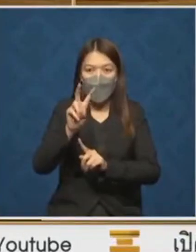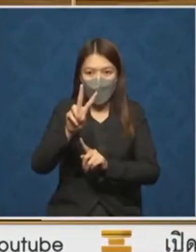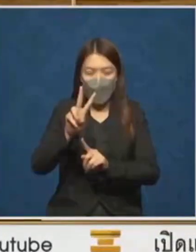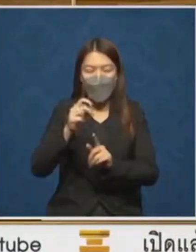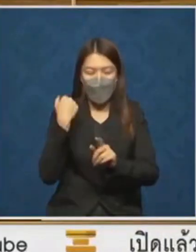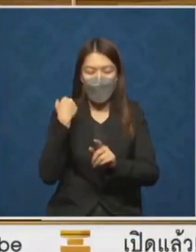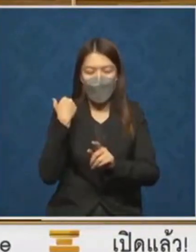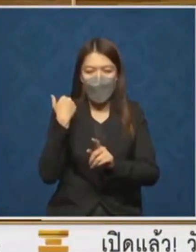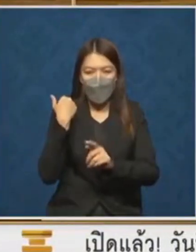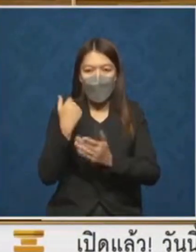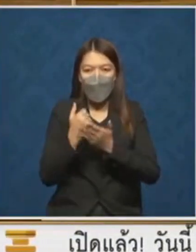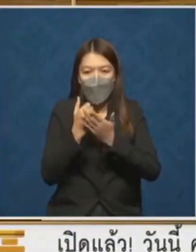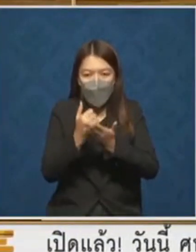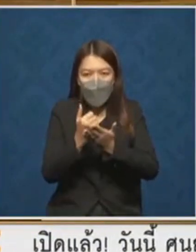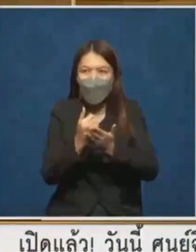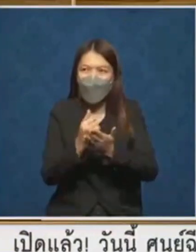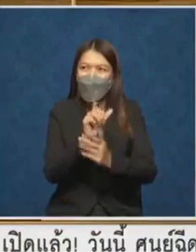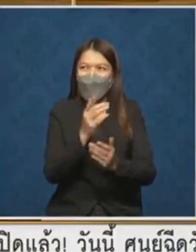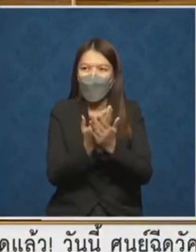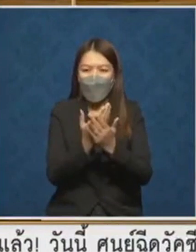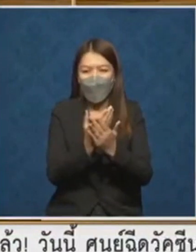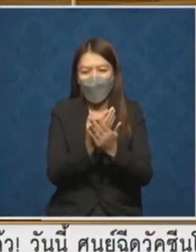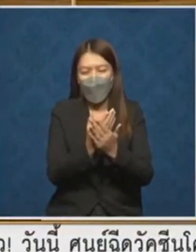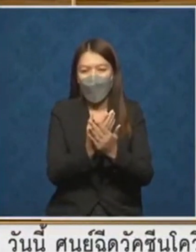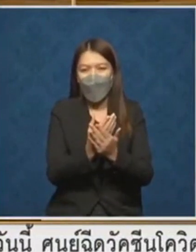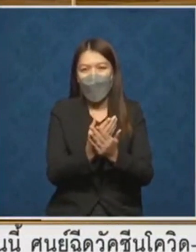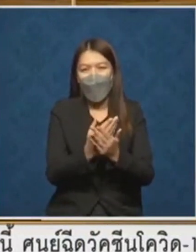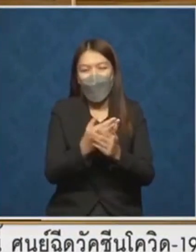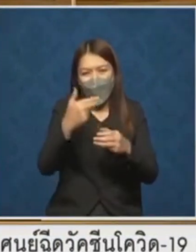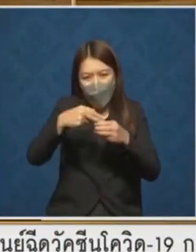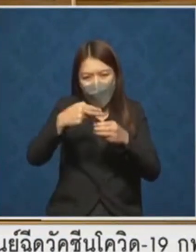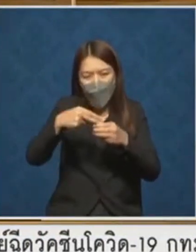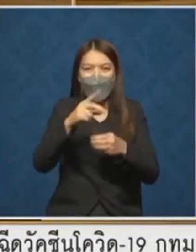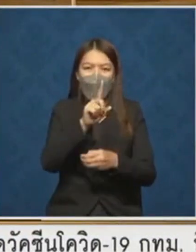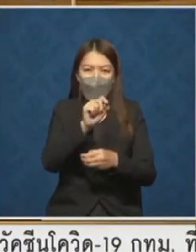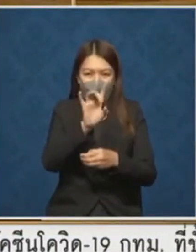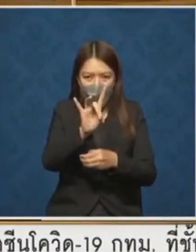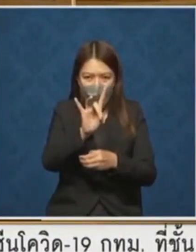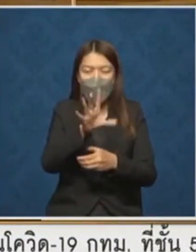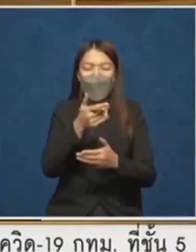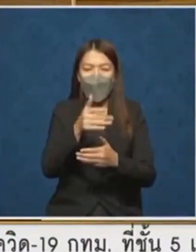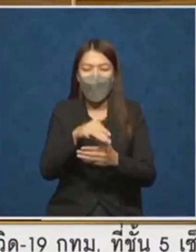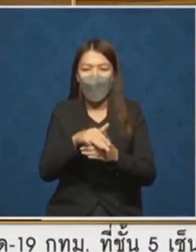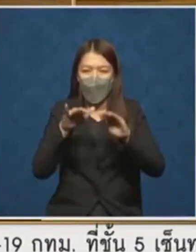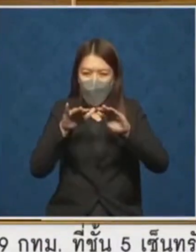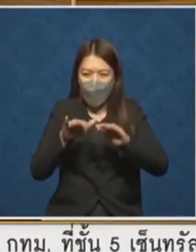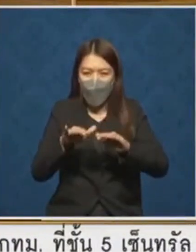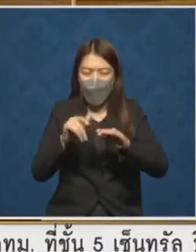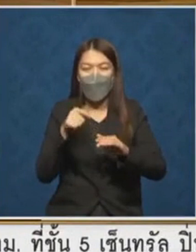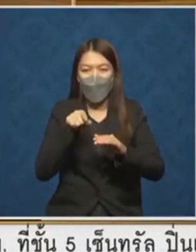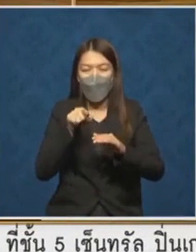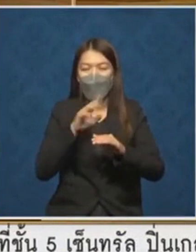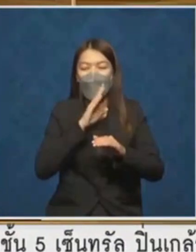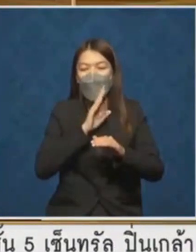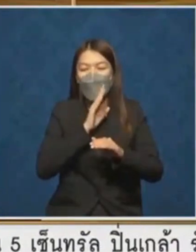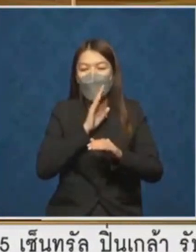ศมหาอนาธิอัรนำไปสวิกลิน้มนแง ก็กรณียูเครียน ยูโรป แลวก็รัสเซียนะครับสถานกณที่เกิข้รัฐบาคำหนึ่ถึง